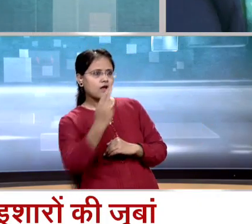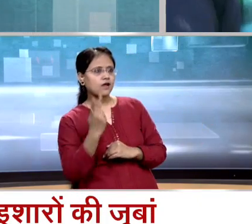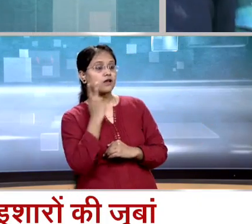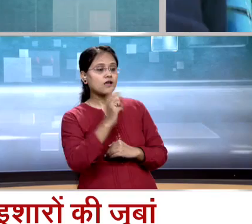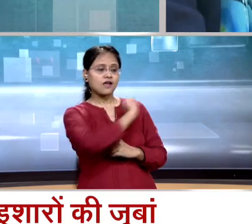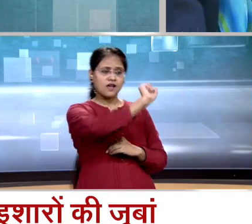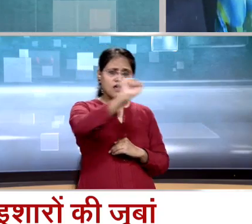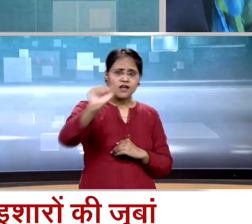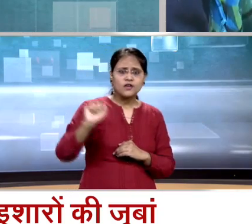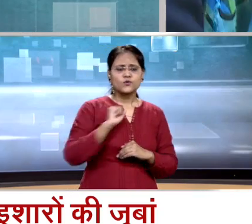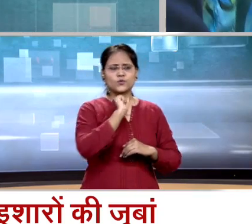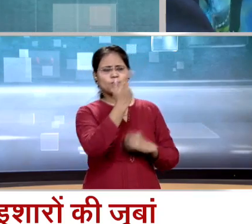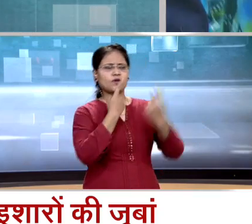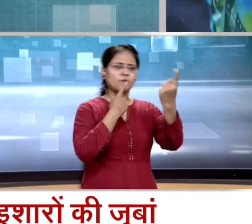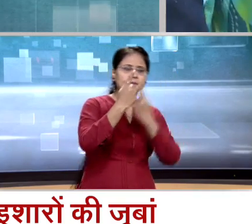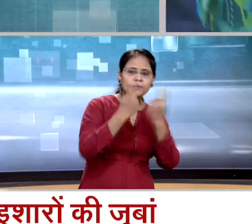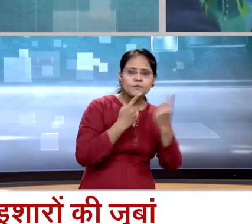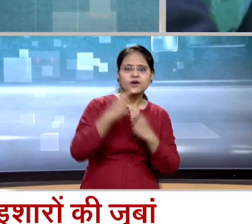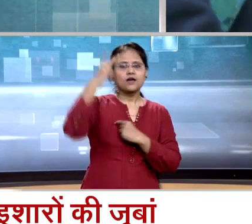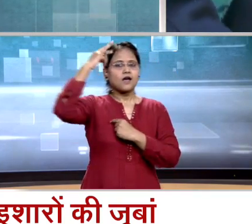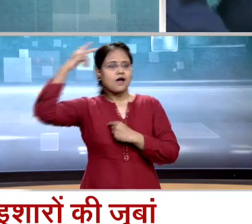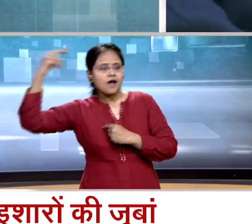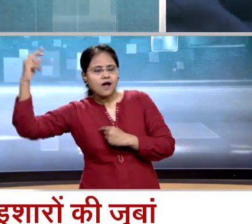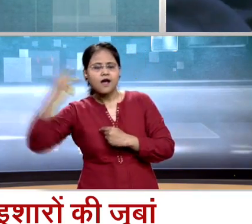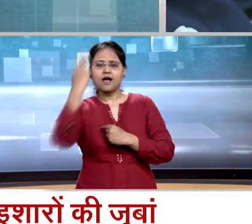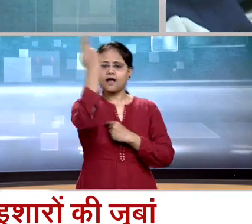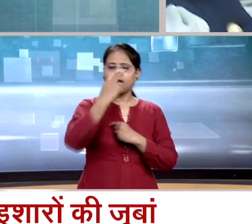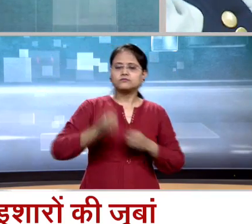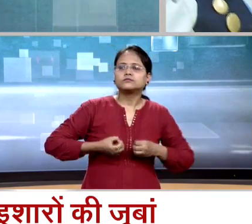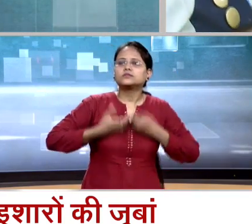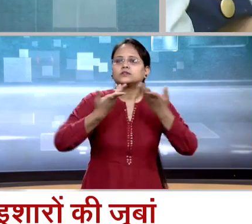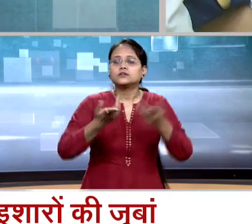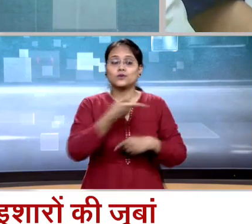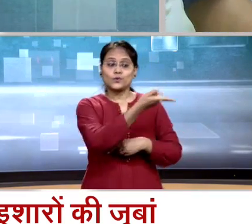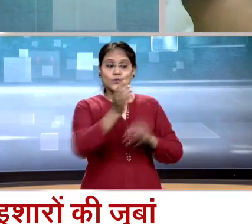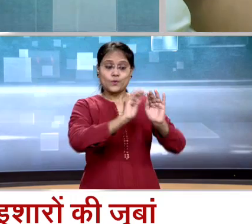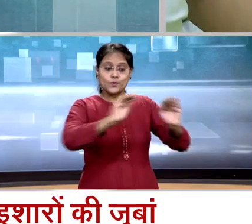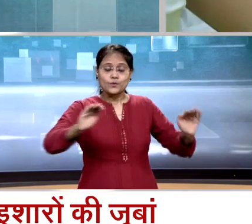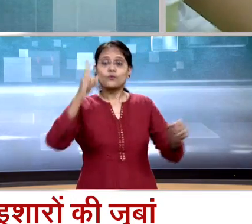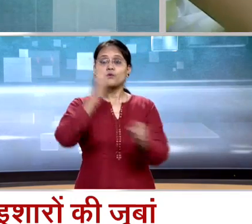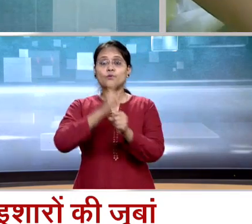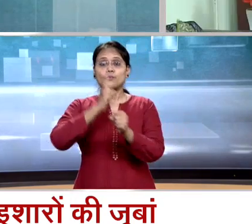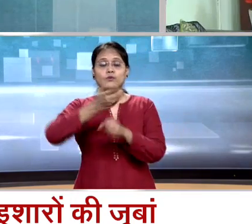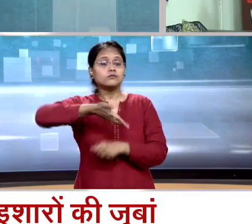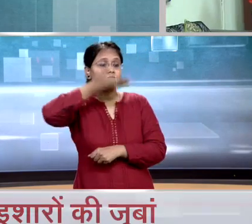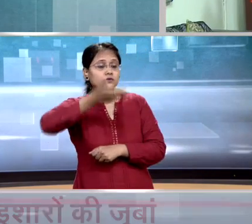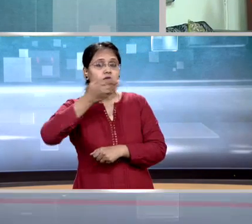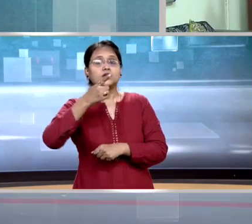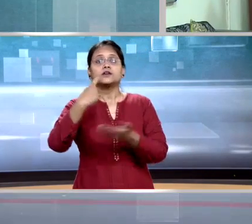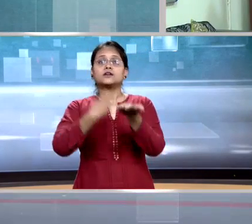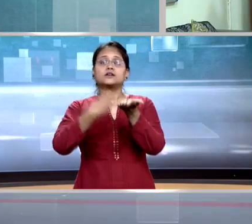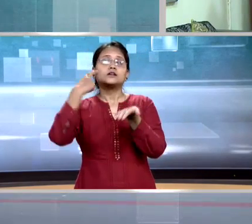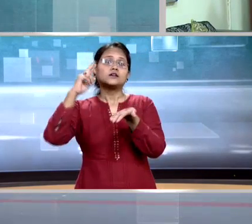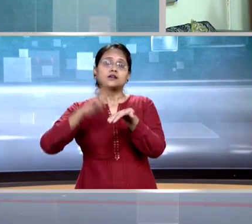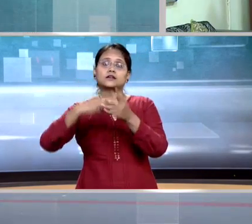कहीं न कहीं ये भी अपनी बातें या विचार इस चित्रकारी के जरिए बयां कर रहे हैं। इन बच्चों को पढ़ाने वाली अध्यापिका रिंकू